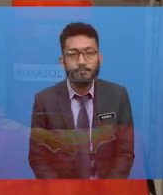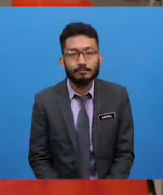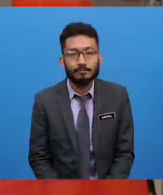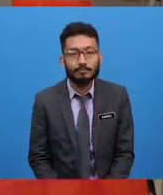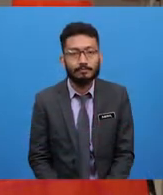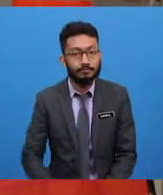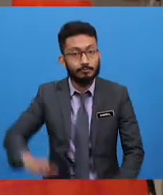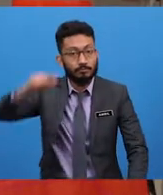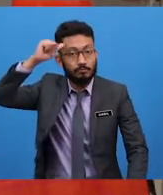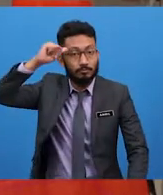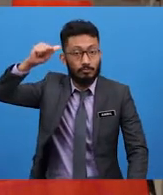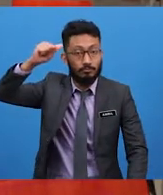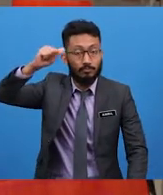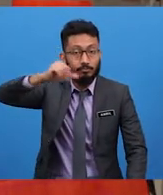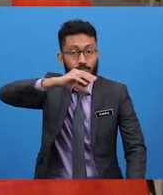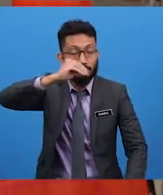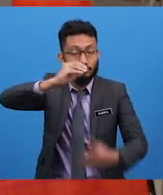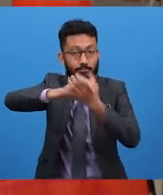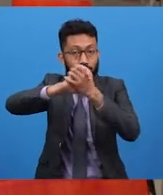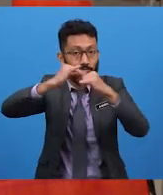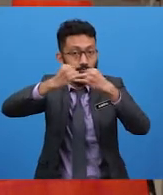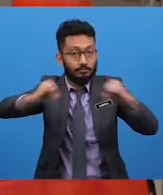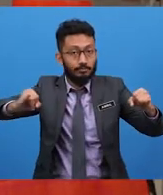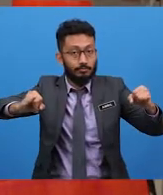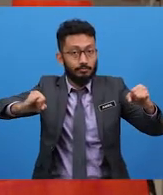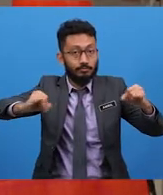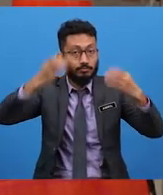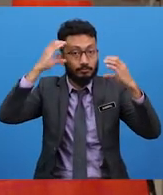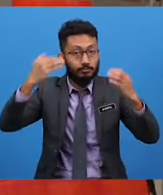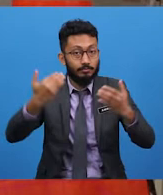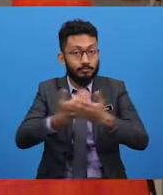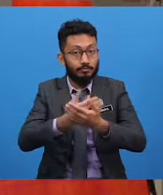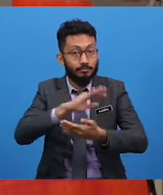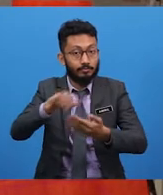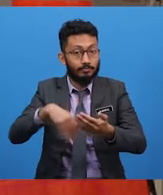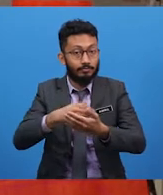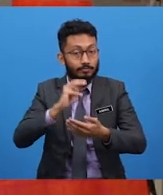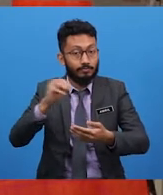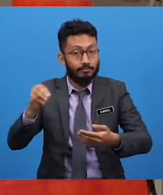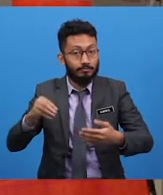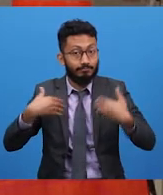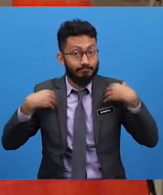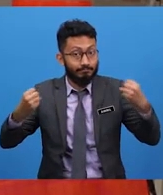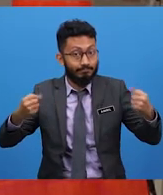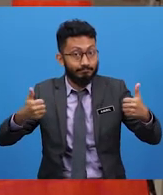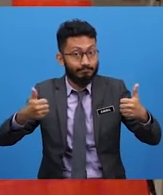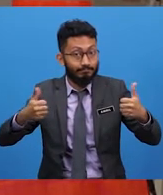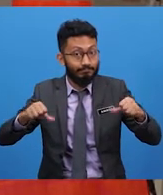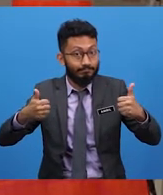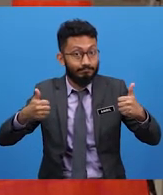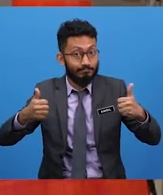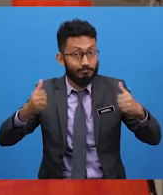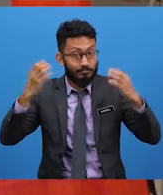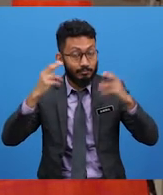Assalamualaikum dan selamat sejahtera murid-murid. Cikgu harapkan semua murid dalam keadaan sihat dan sejahtera. Nama cikgu ialah